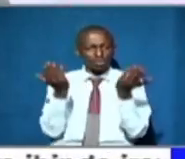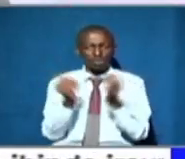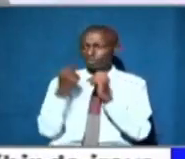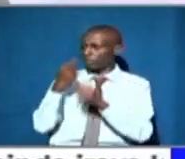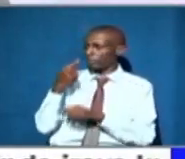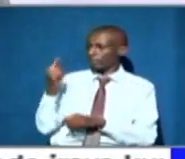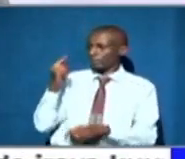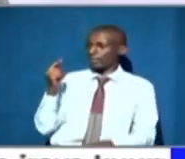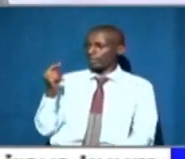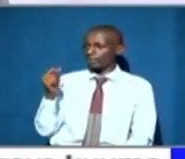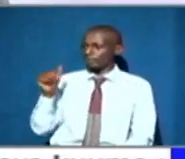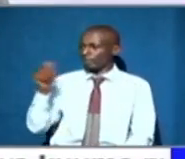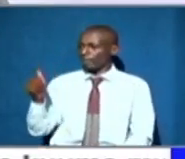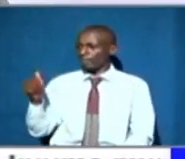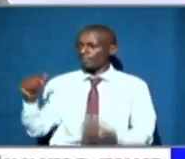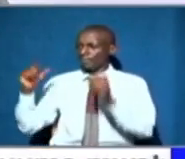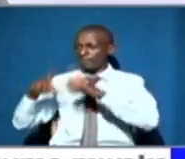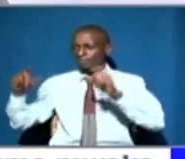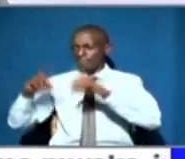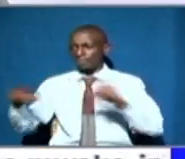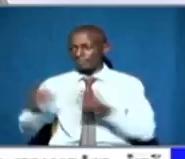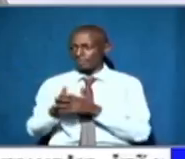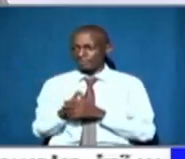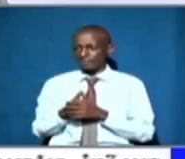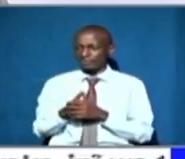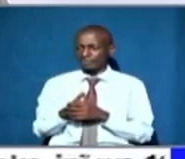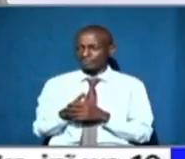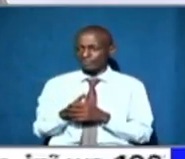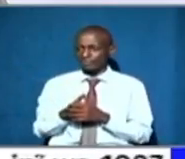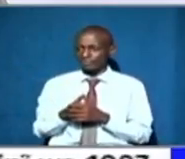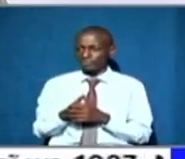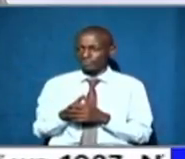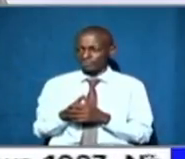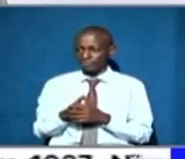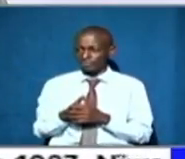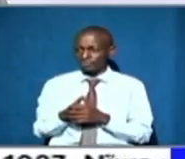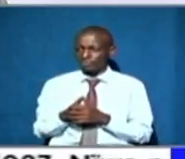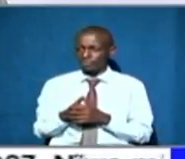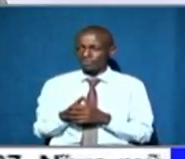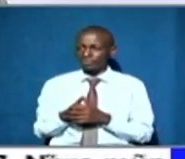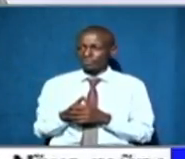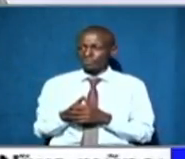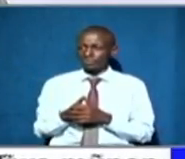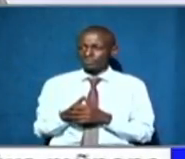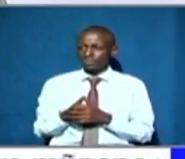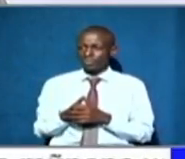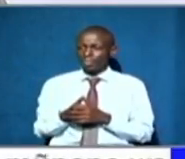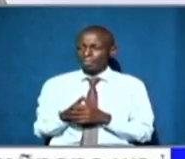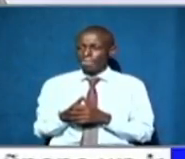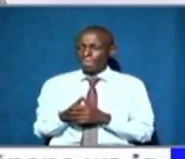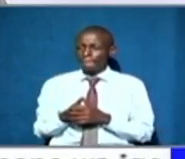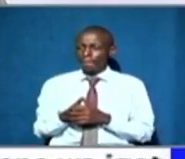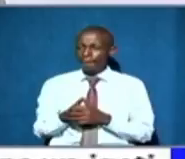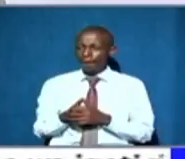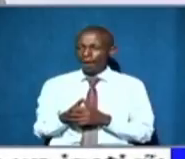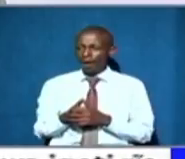alauga Saul Makbul jitaguo Kajembe jitaguo Kajembe damu ilo